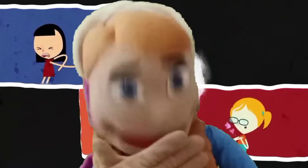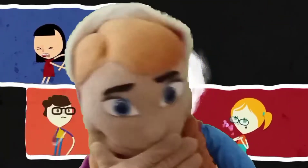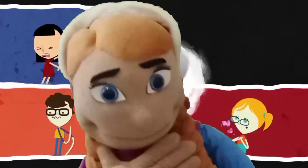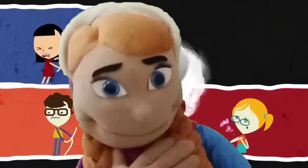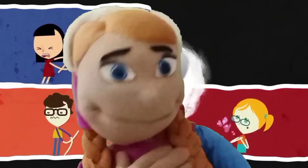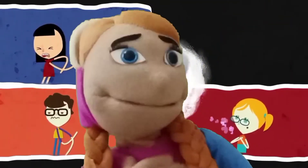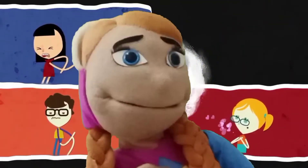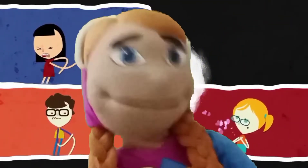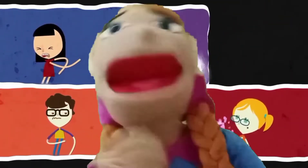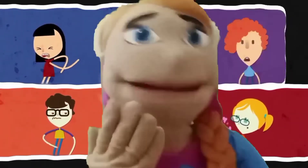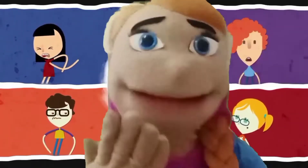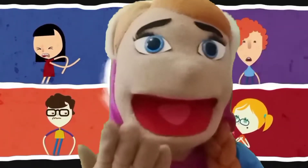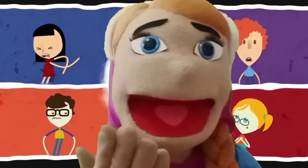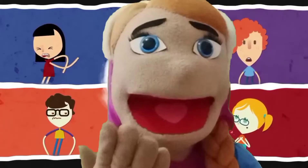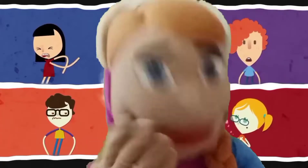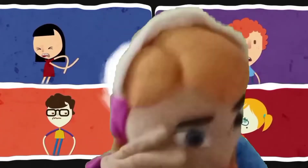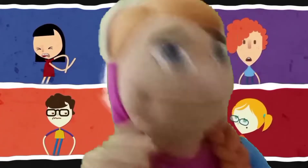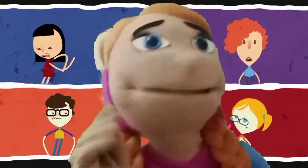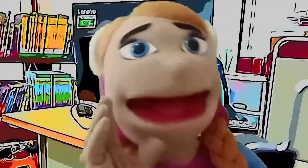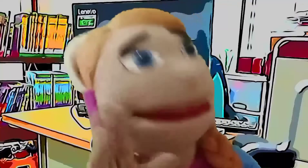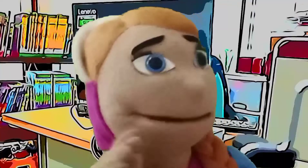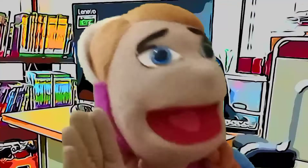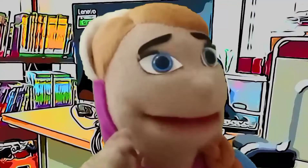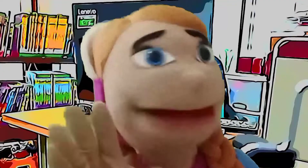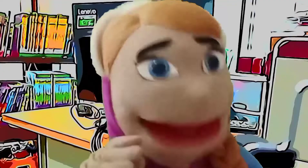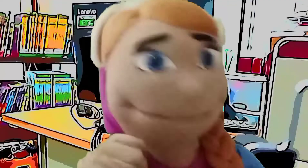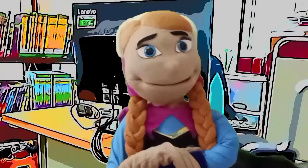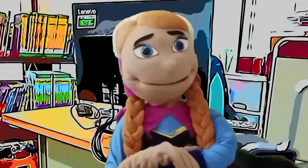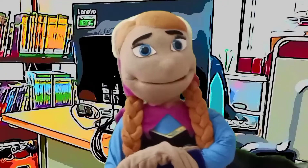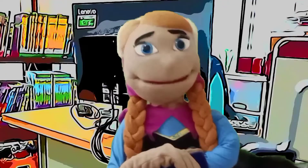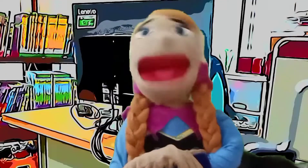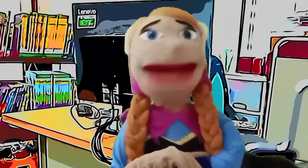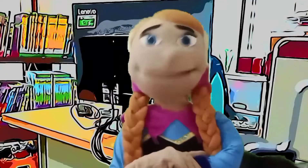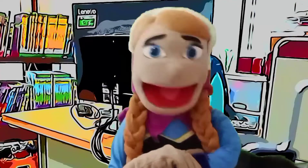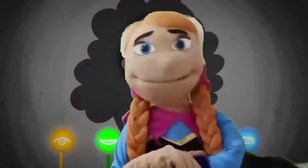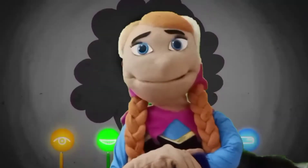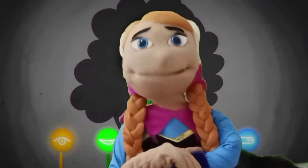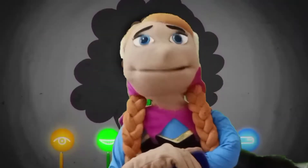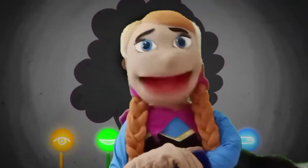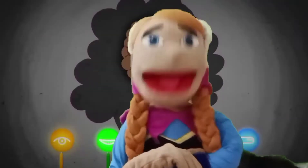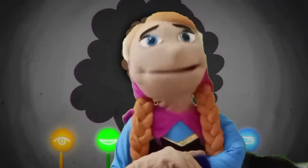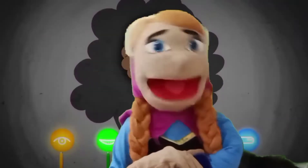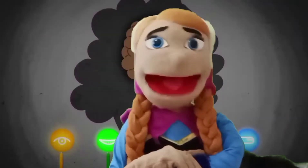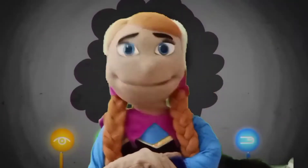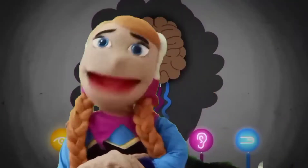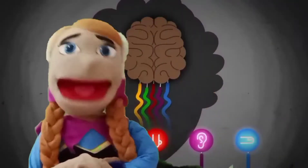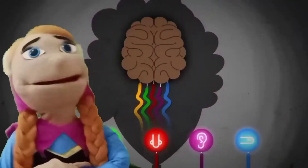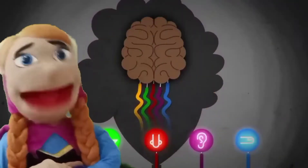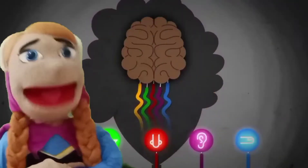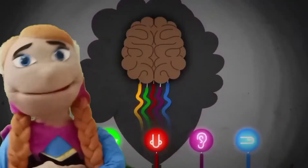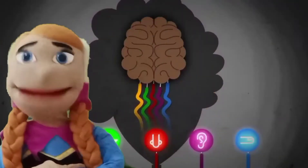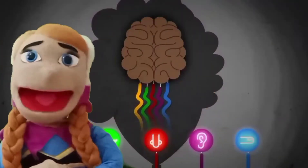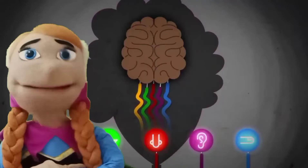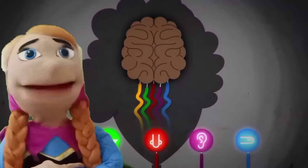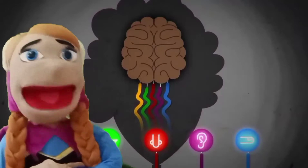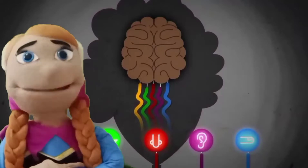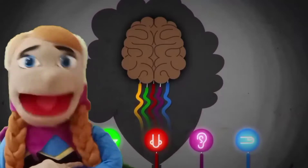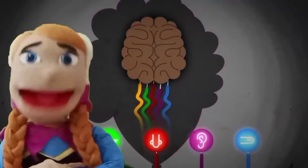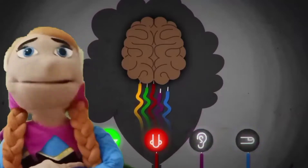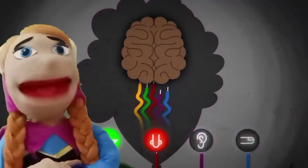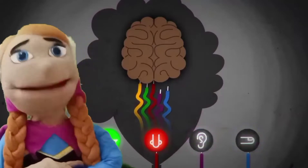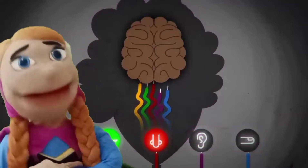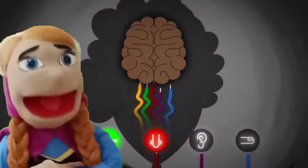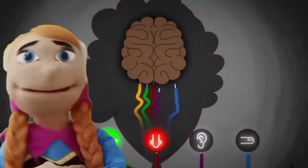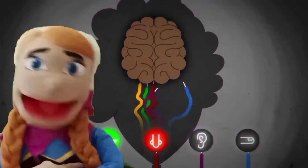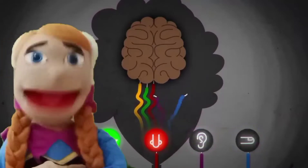iyong nararamdaman, natutunan at pakikipag-usap. Minsan, ang utak ay konektado sa